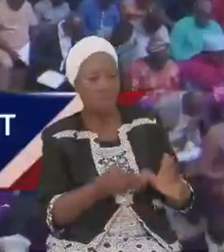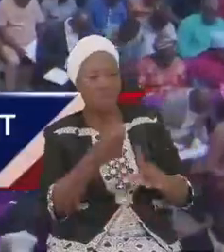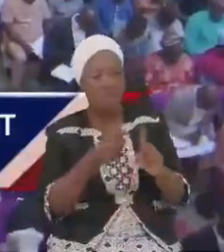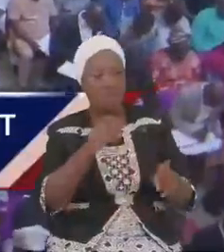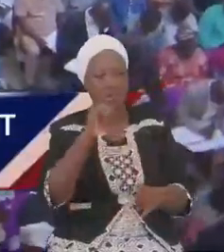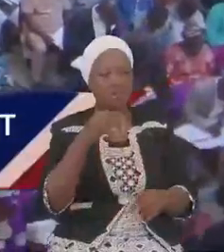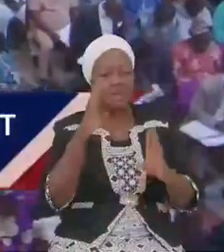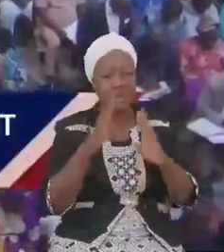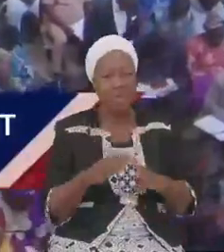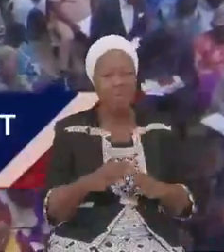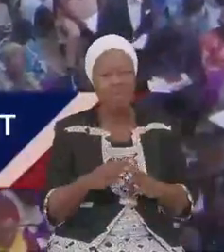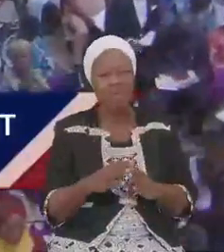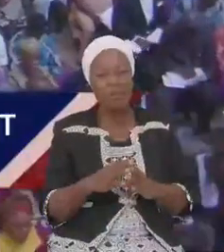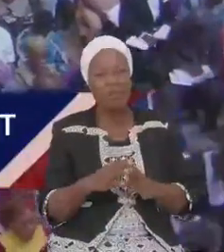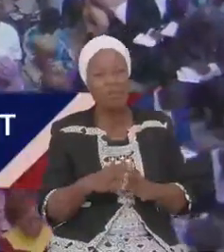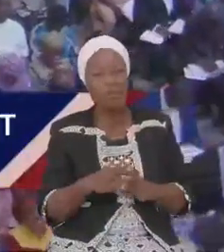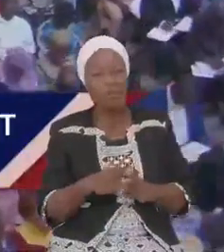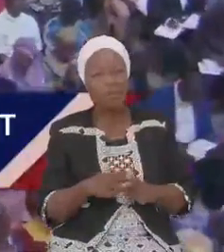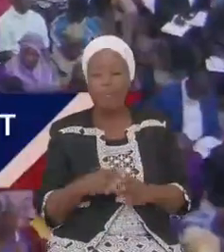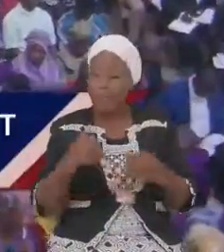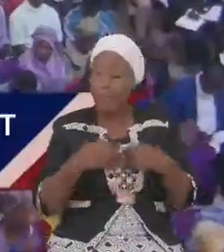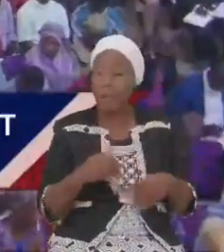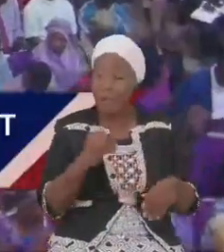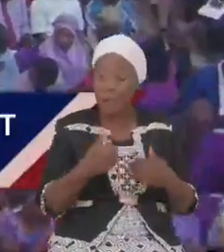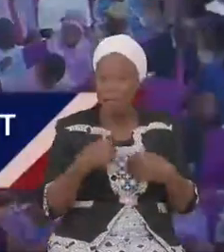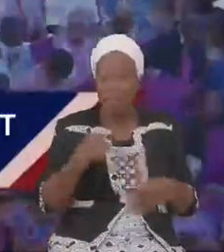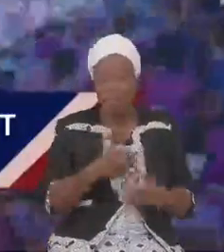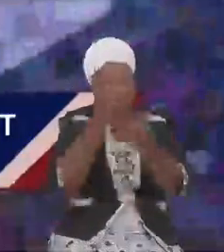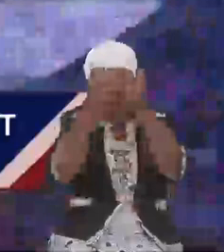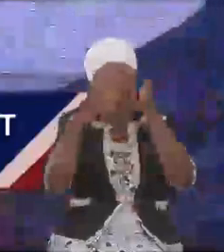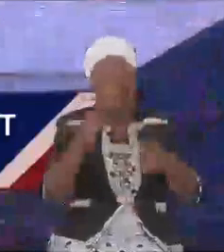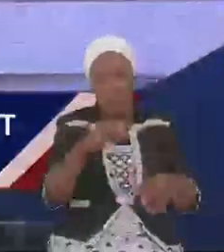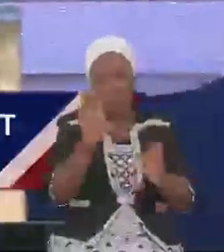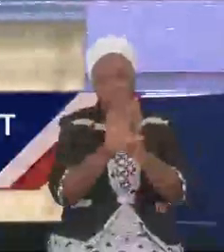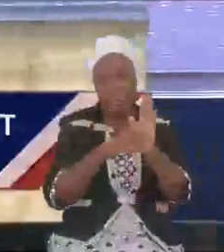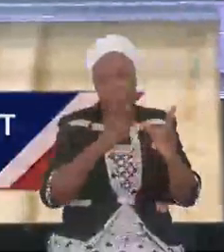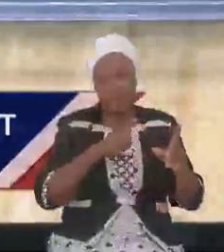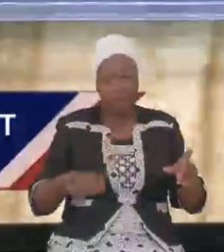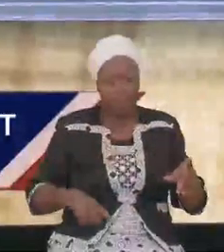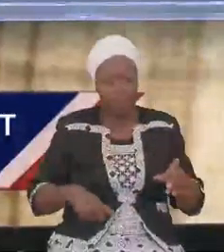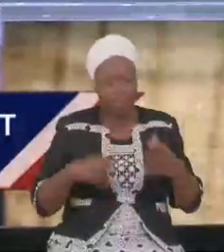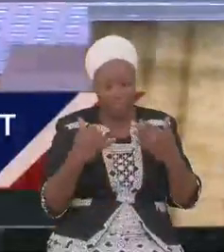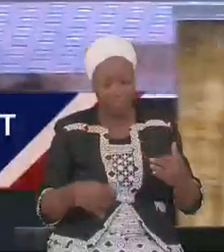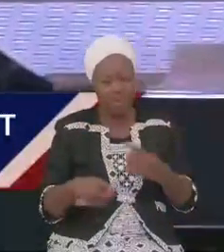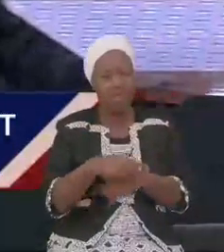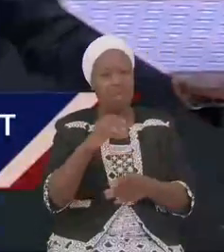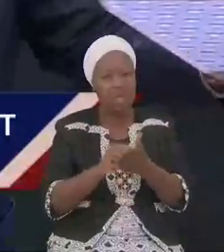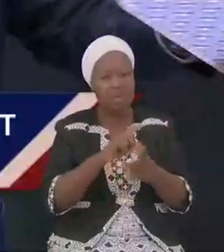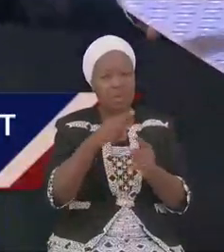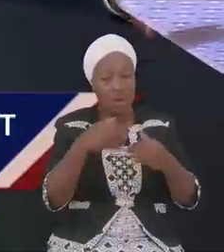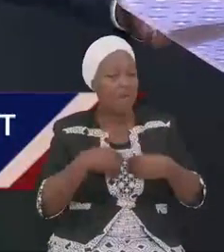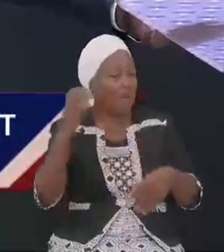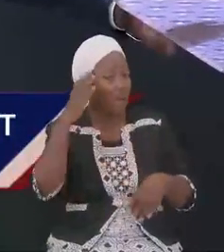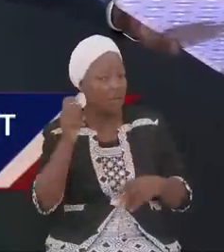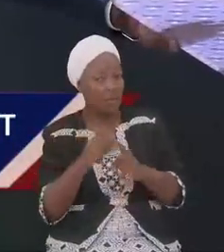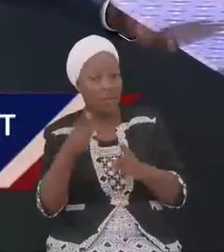Jérusalem. Est-ce que nous obéissons au commandement du Seigneur aujourd'hui, que lorsque nous avons entendu la parole de Dieu,